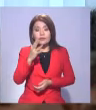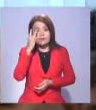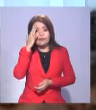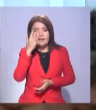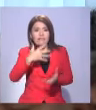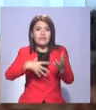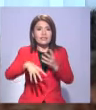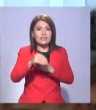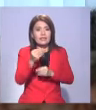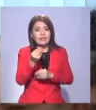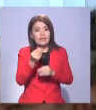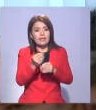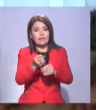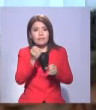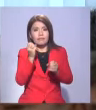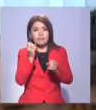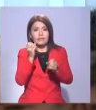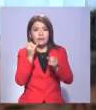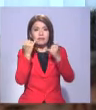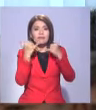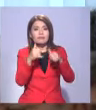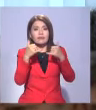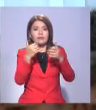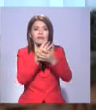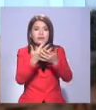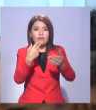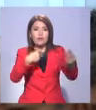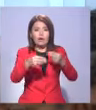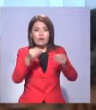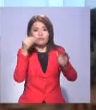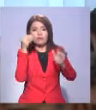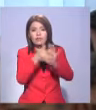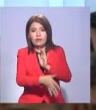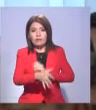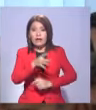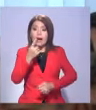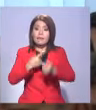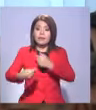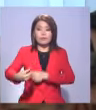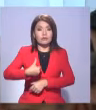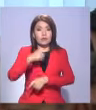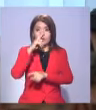бүкіл қаражатымызды мал азығына салып жібердік. Ал енді компенсация берілмейтін болса,